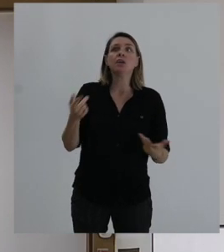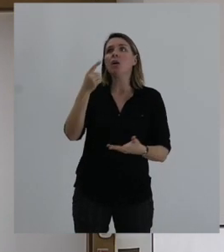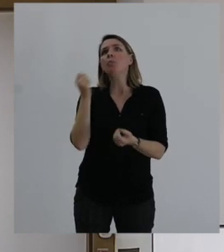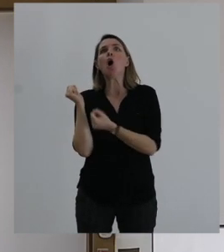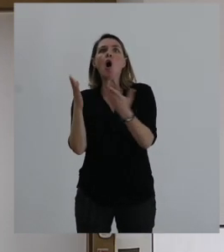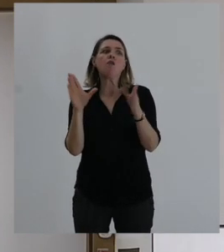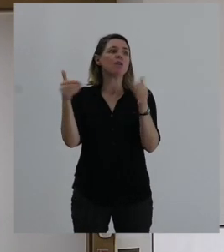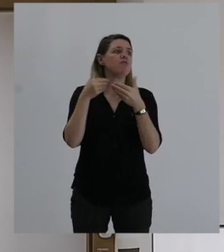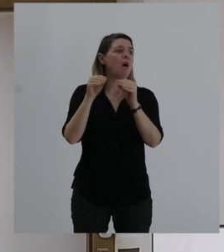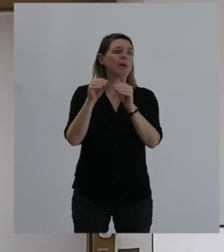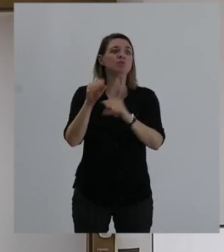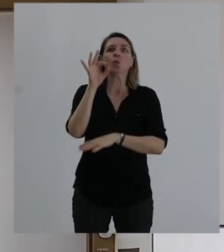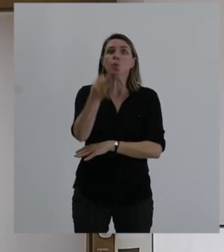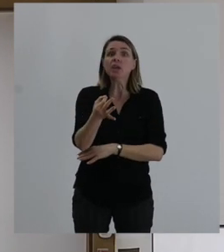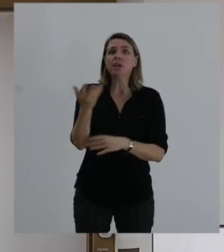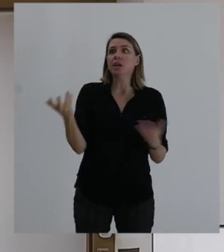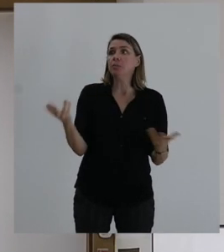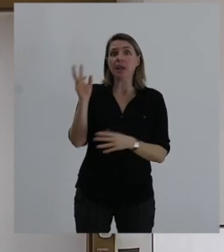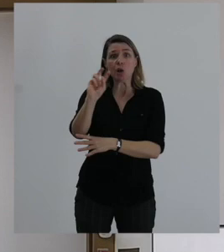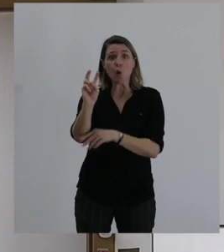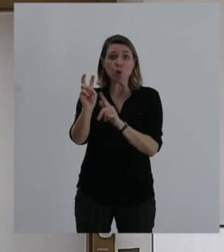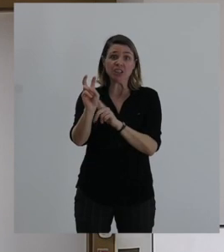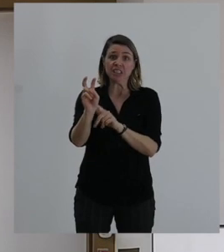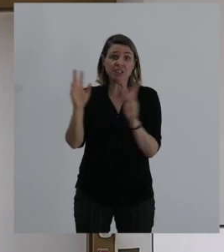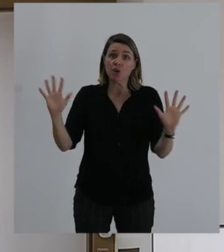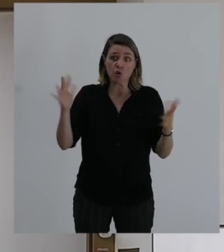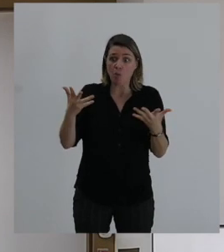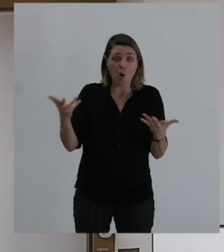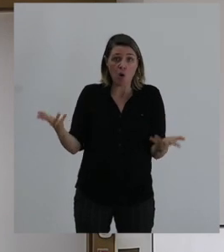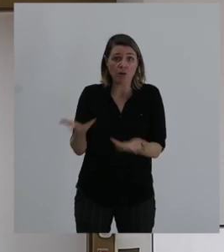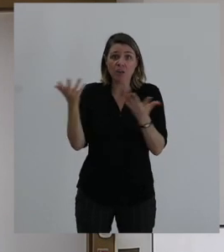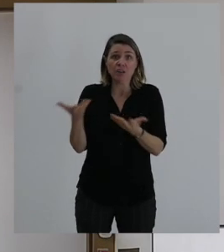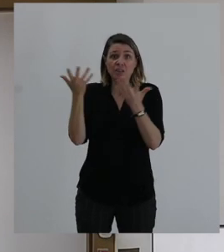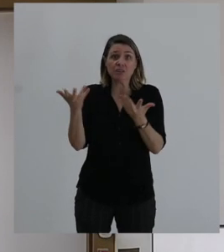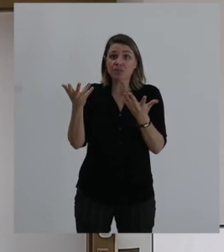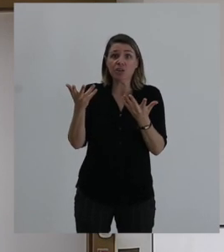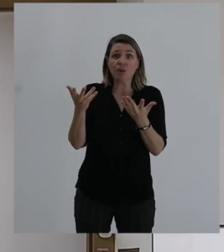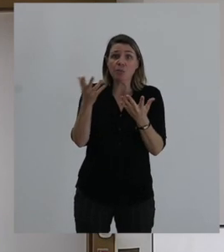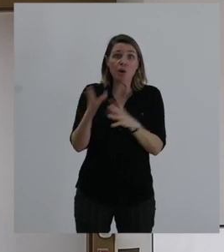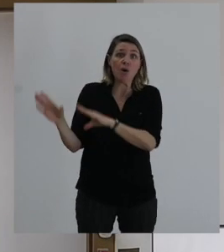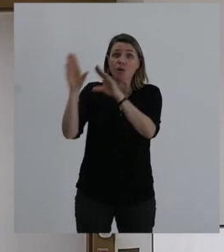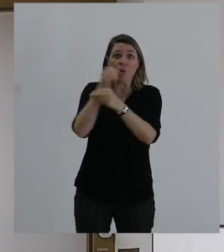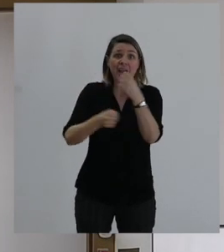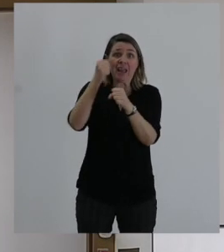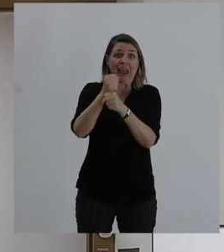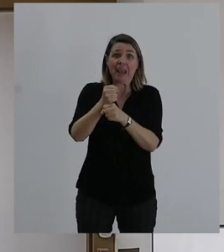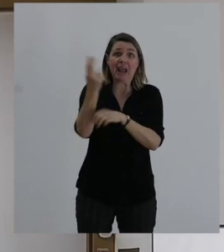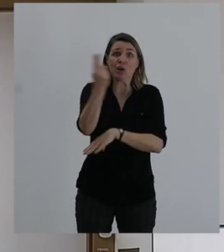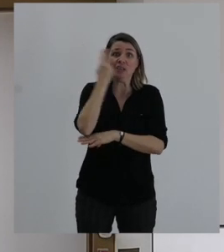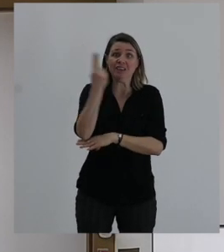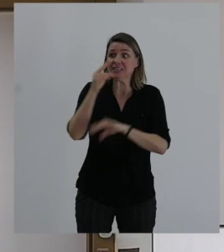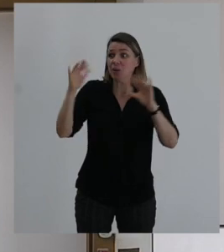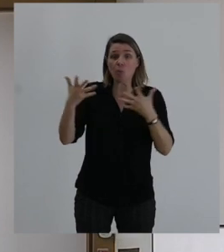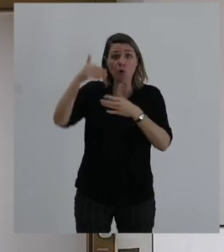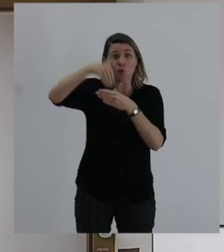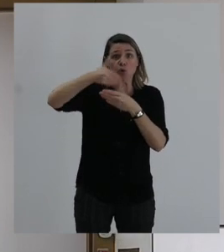parlé de l'offre de formation. Bon, c'est aussi un sujet important, l'écologie. Hein, comment est-ce qu'on va faire en sorte de la mettre en place à l'université ? Et donc comment est-ce que c'est